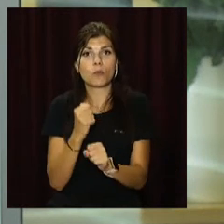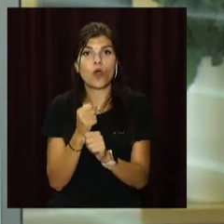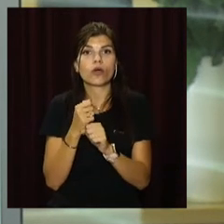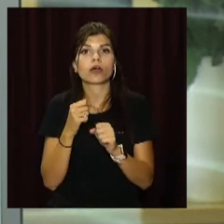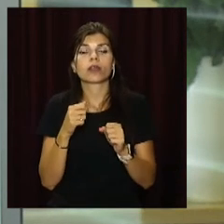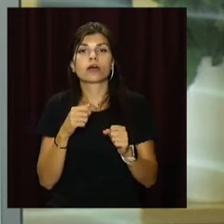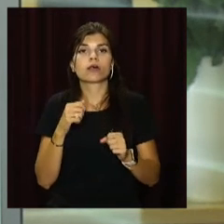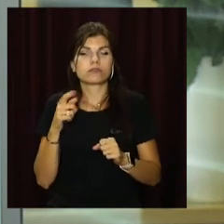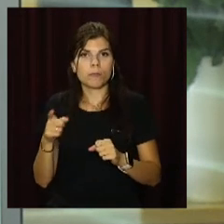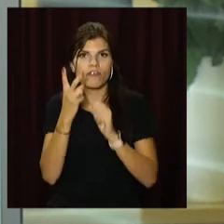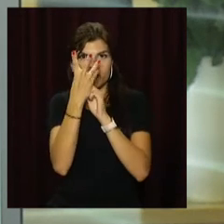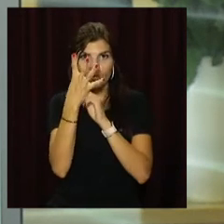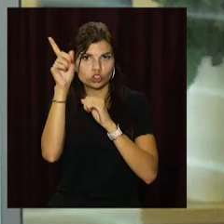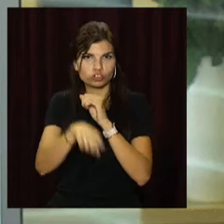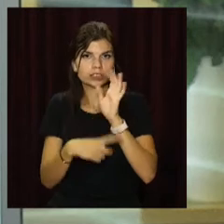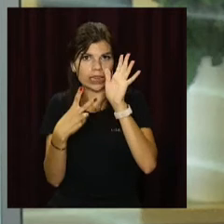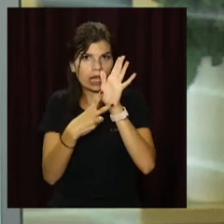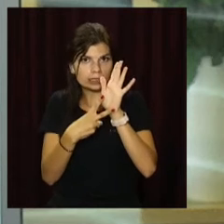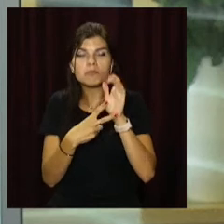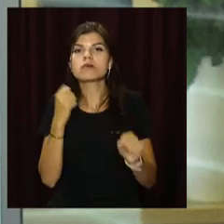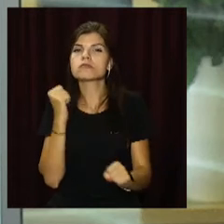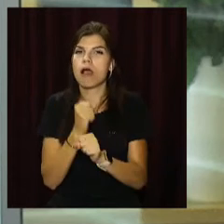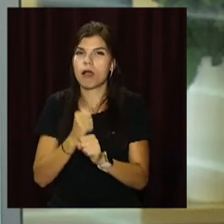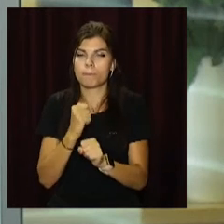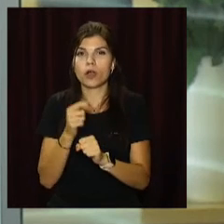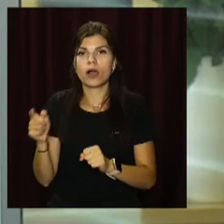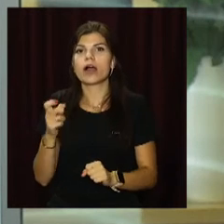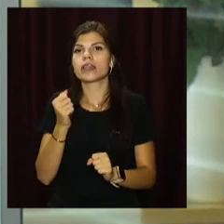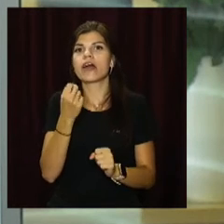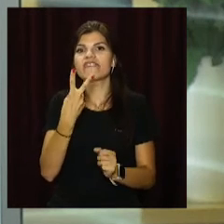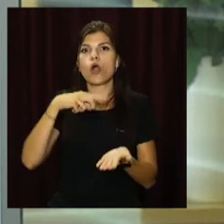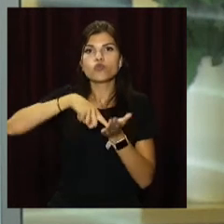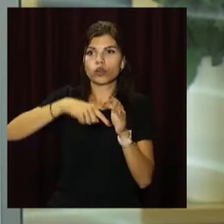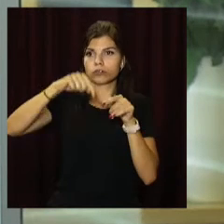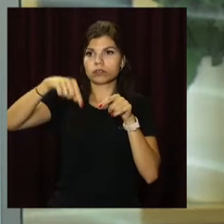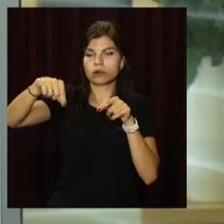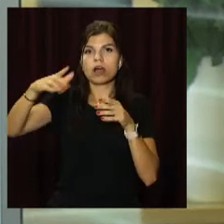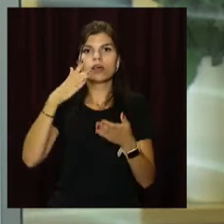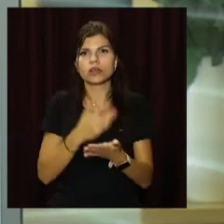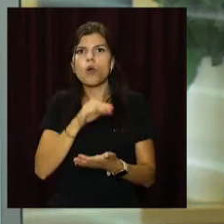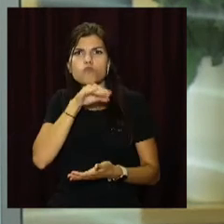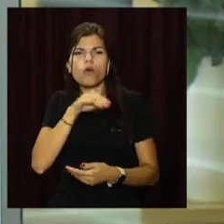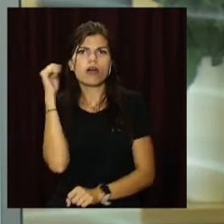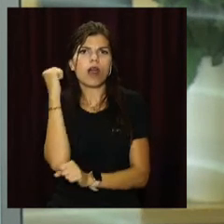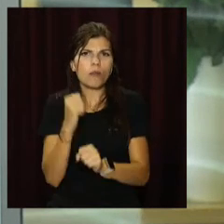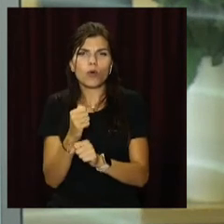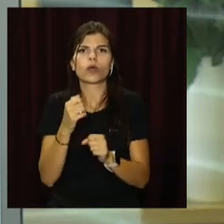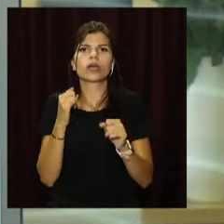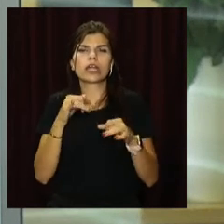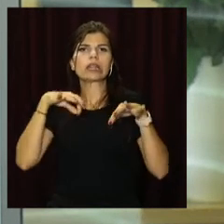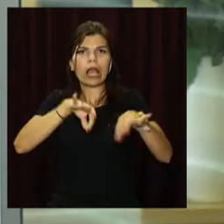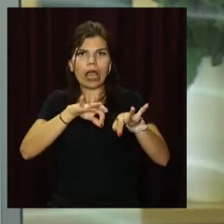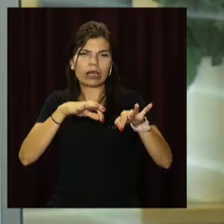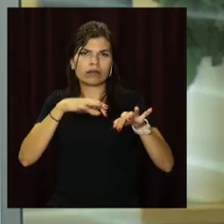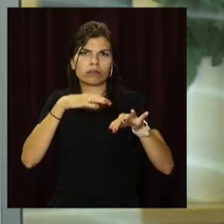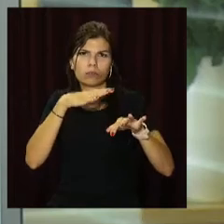режимі 24/7 днів на тиждень. На 12 ділянках працюють 200 фахівців і 100 одиниць техніки, кажуть у